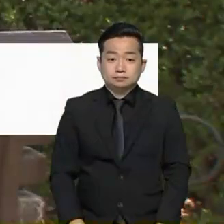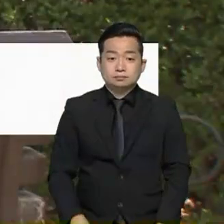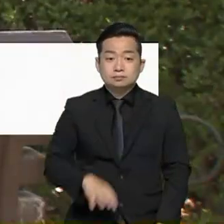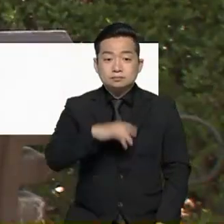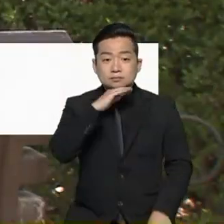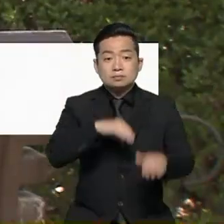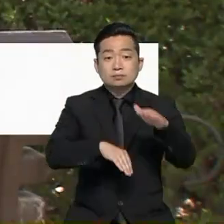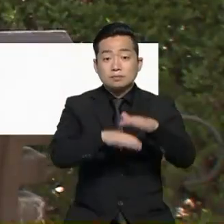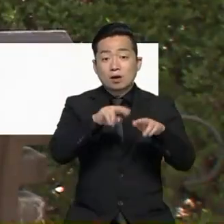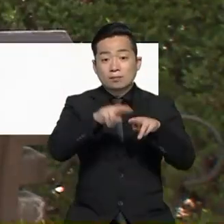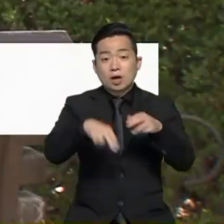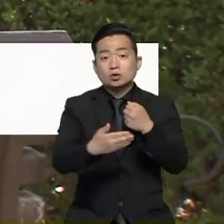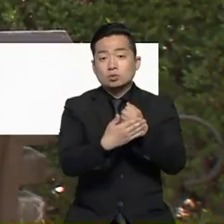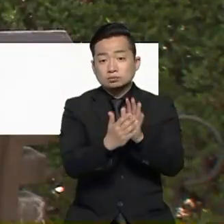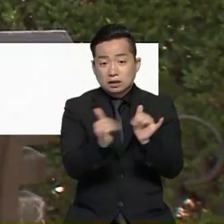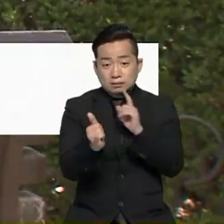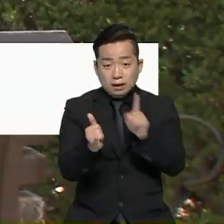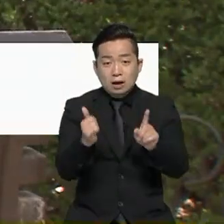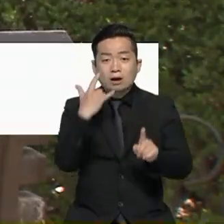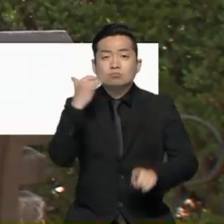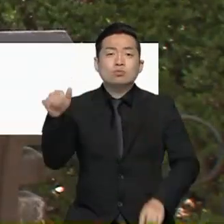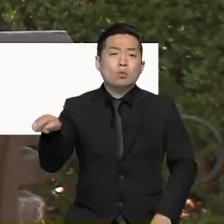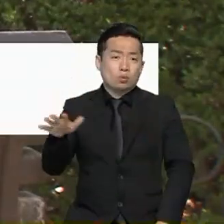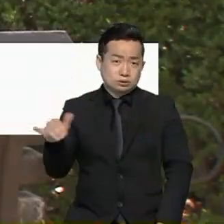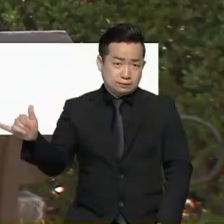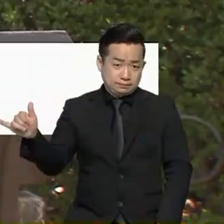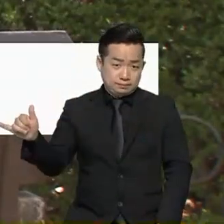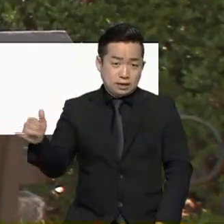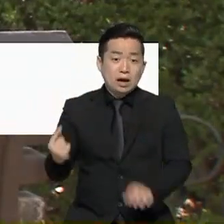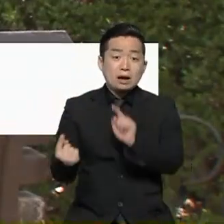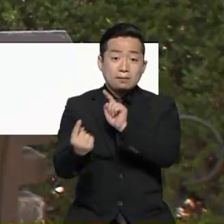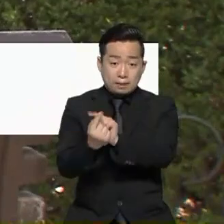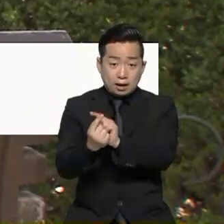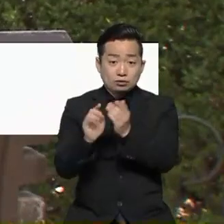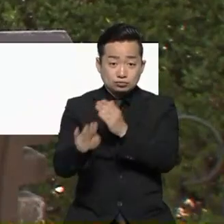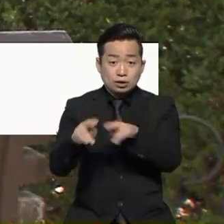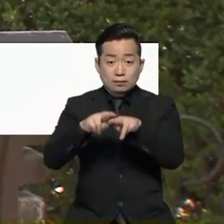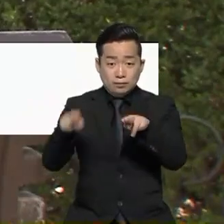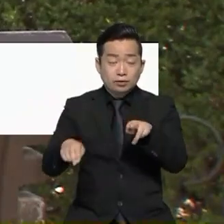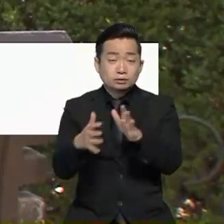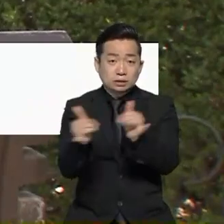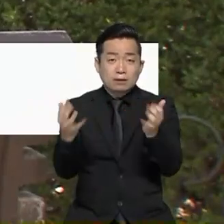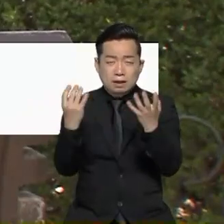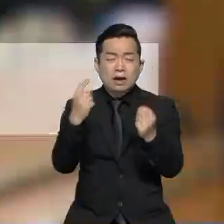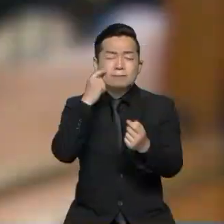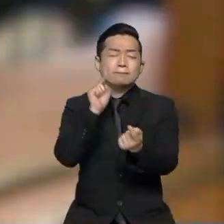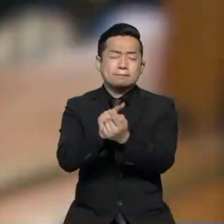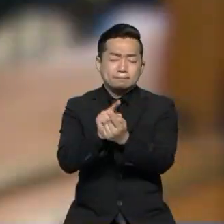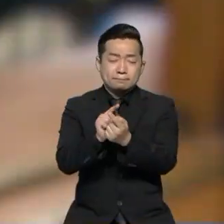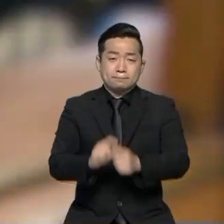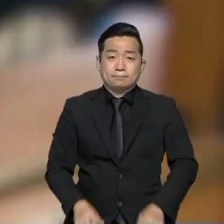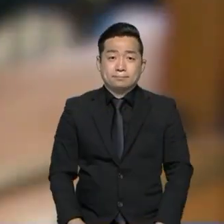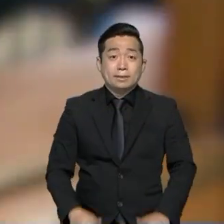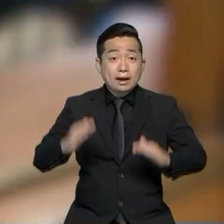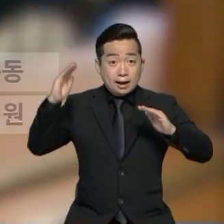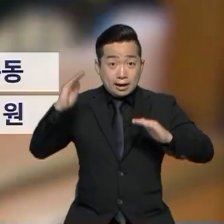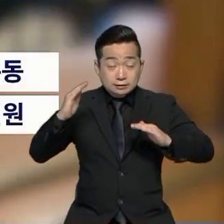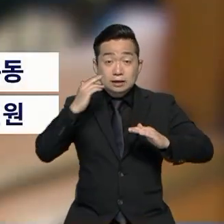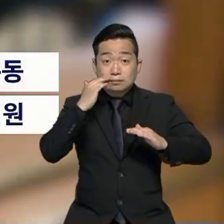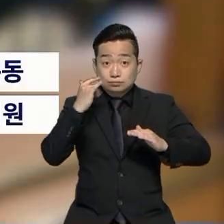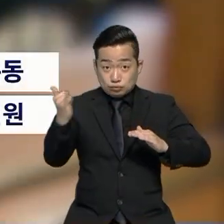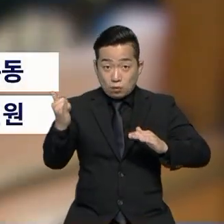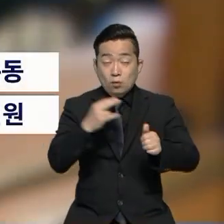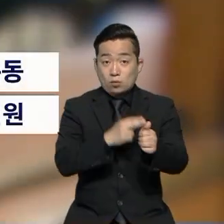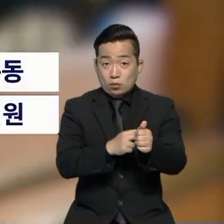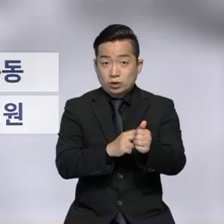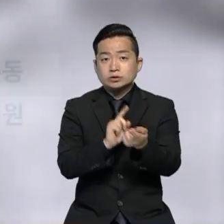도움이라고 말해요. 그런 학부모를요. 이런 학부모를 만나고 나서 명퇴하시는 분들을 많이 봤어요. 학생과 교사,